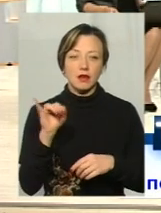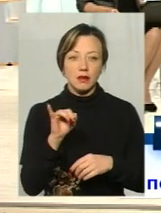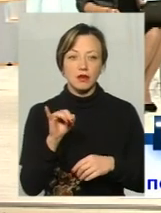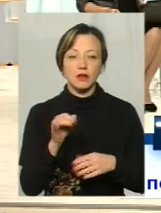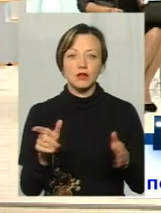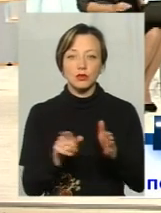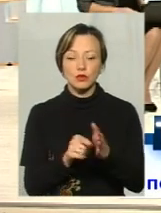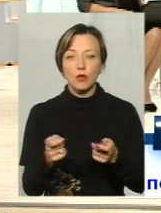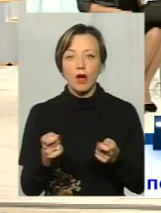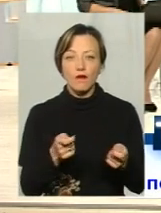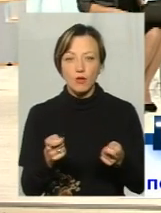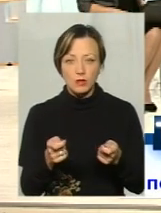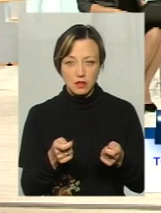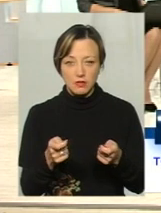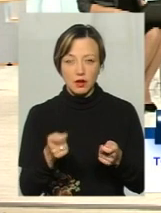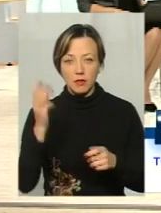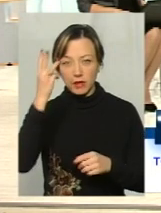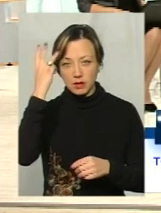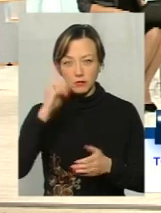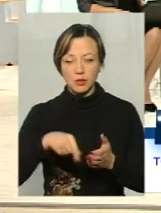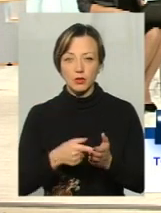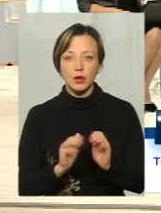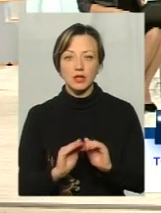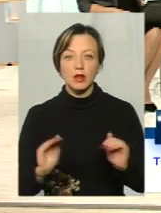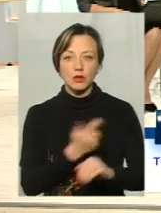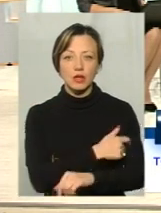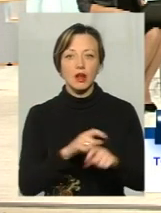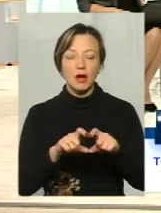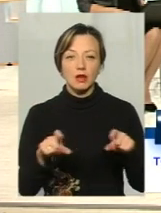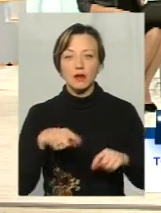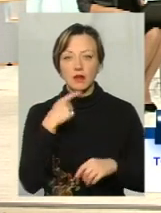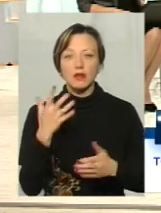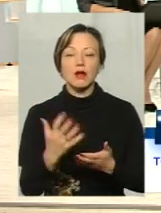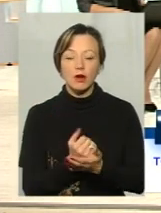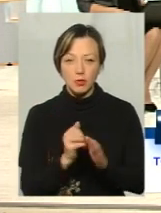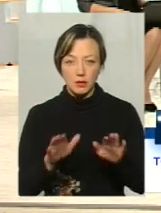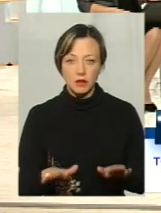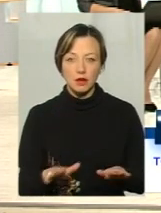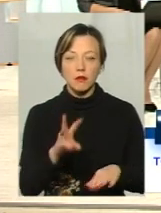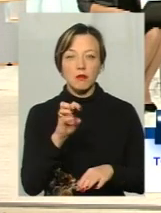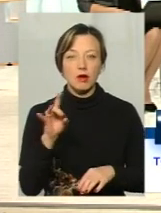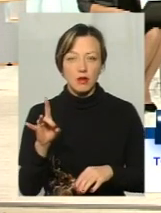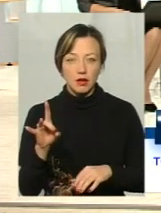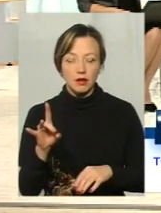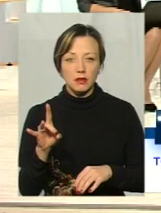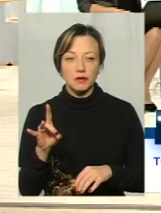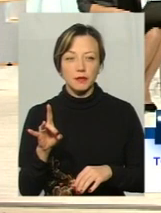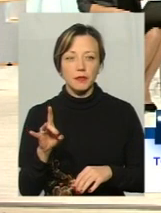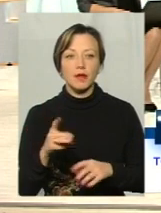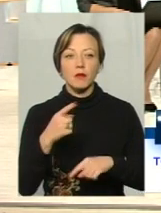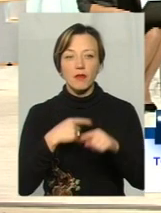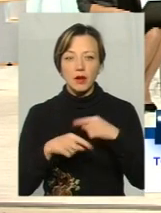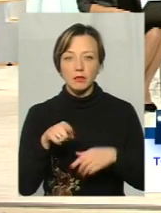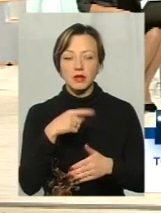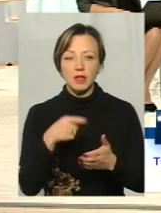с руководством Хмельницкой міської дитячої лікарні. Вони говорять, найдю місце. Мер, до цього питання ми зараз